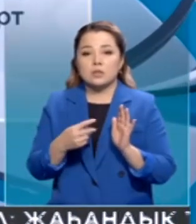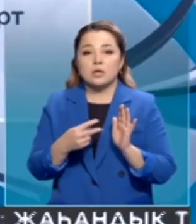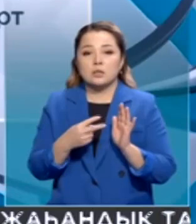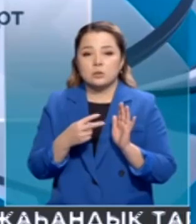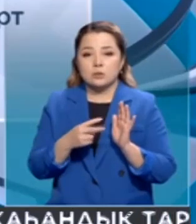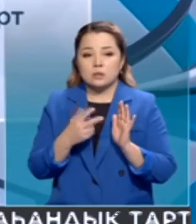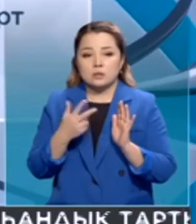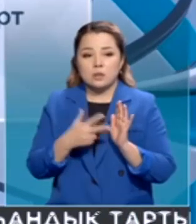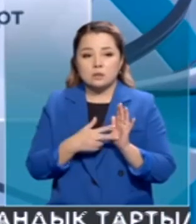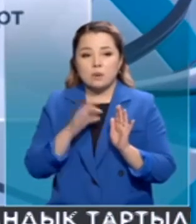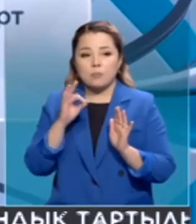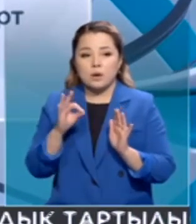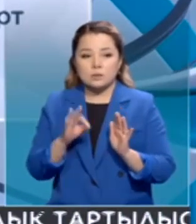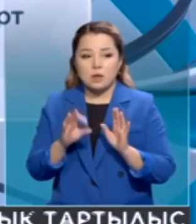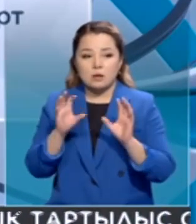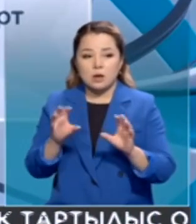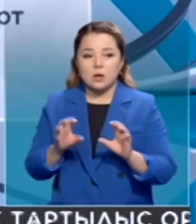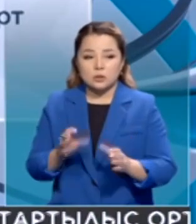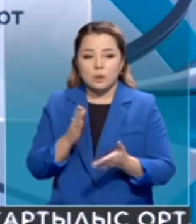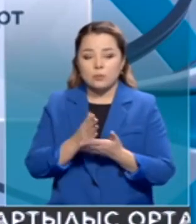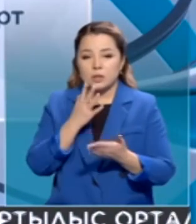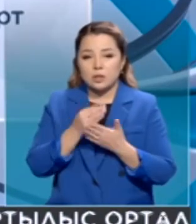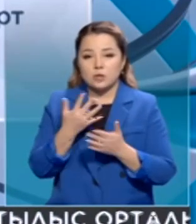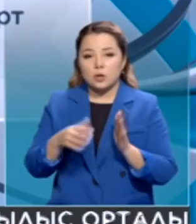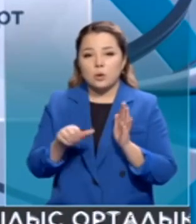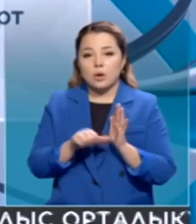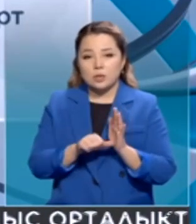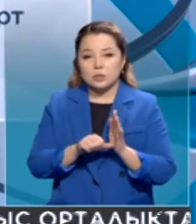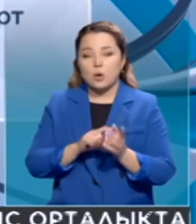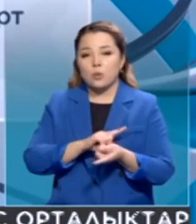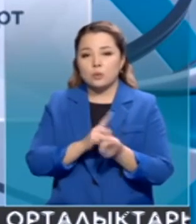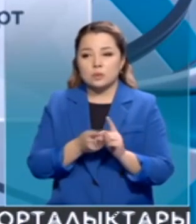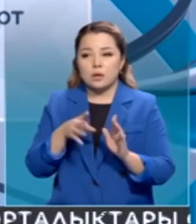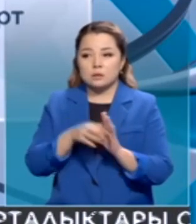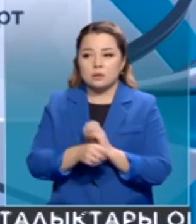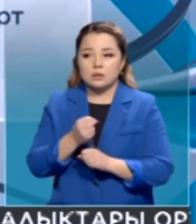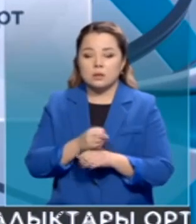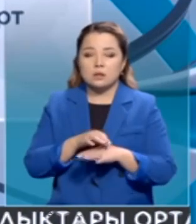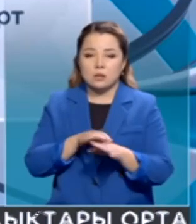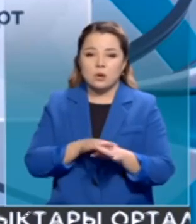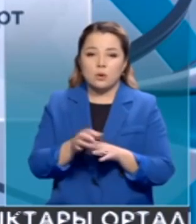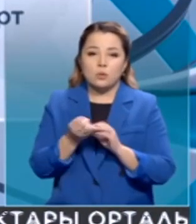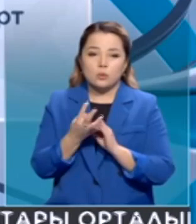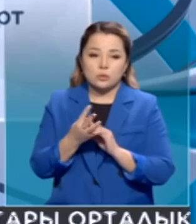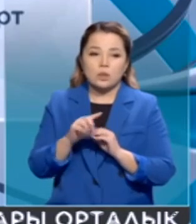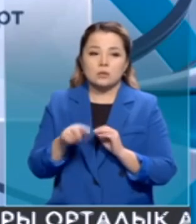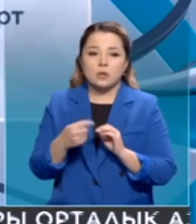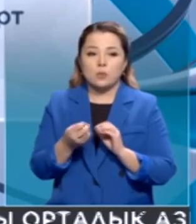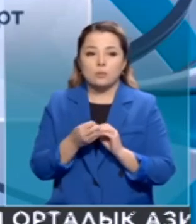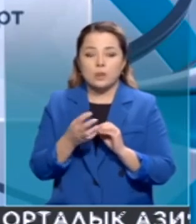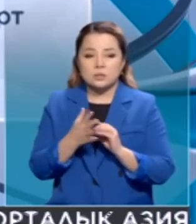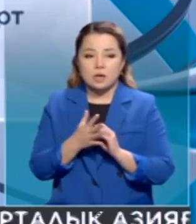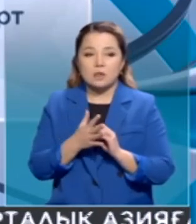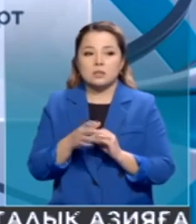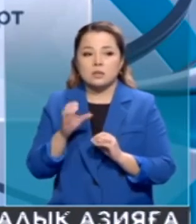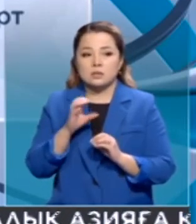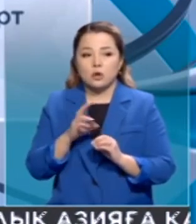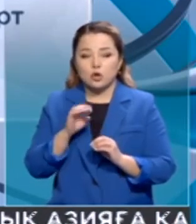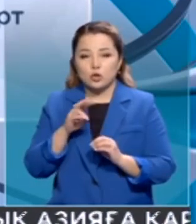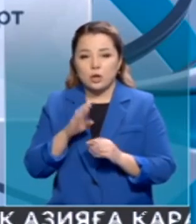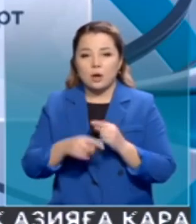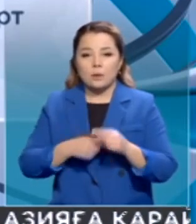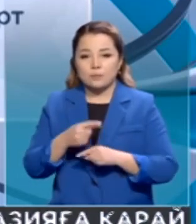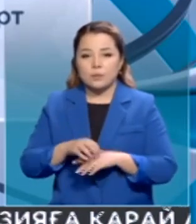77,8% конституцияның 33 бабына 56 өзгеріс енгізуді қолдады. 14-15 қыркүйекте Елордада әлемдік және